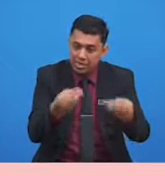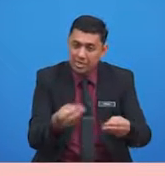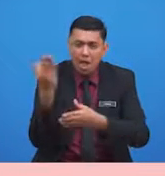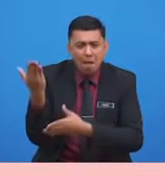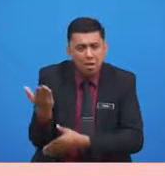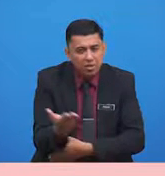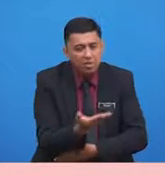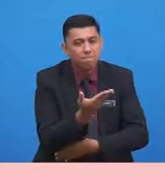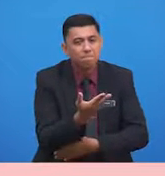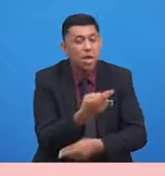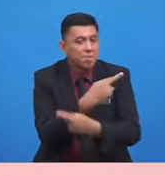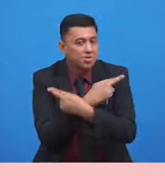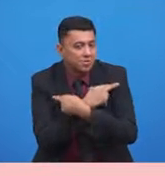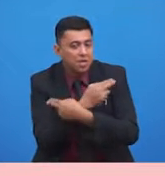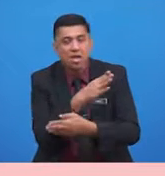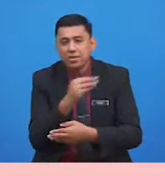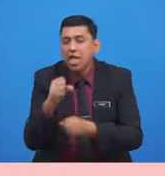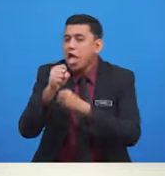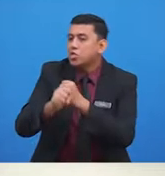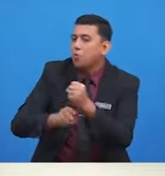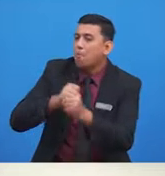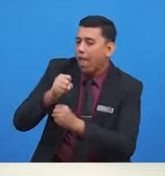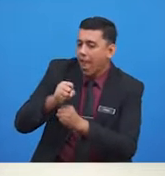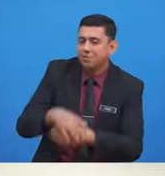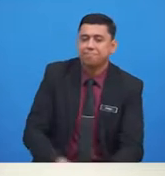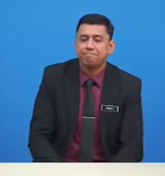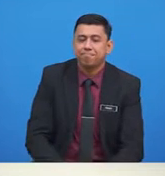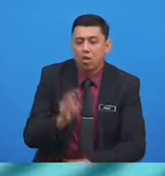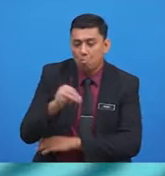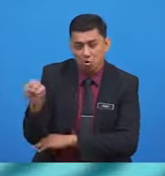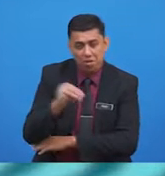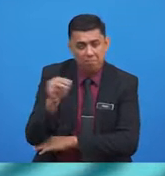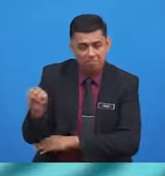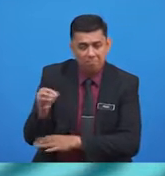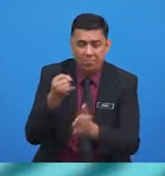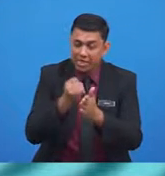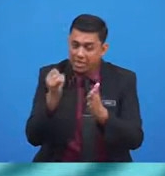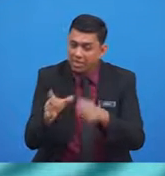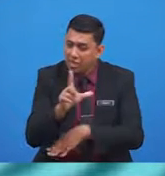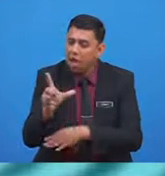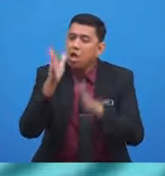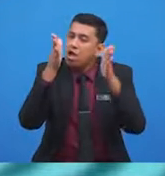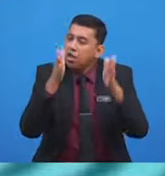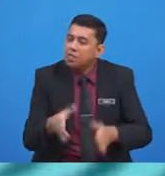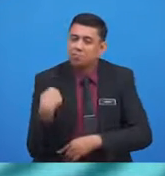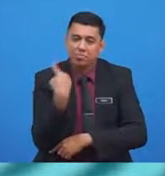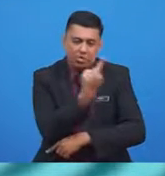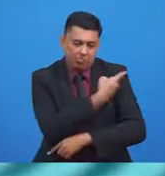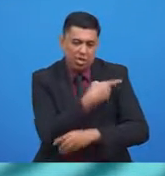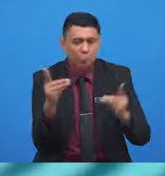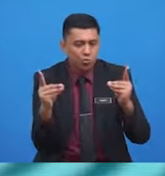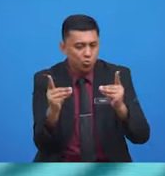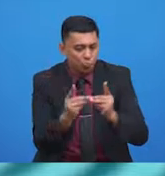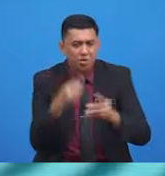layanan mesra dan sopan. Murid-murid, jiranlah orang yang kita akan